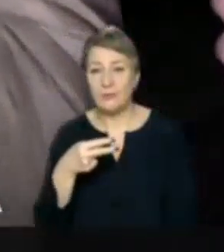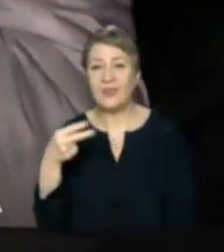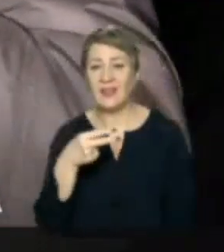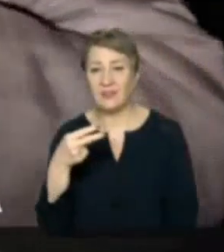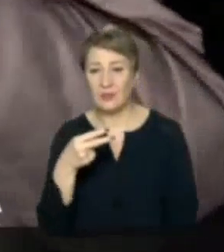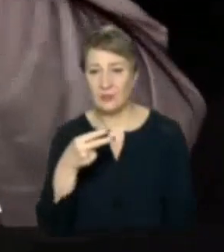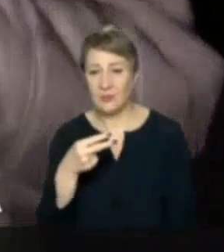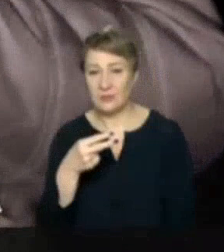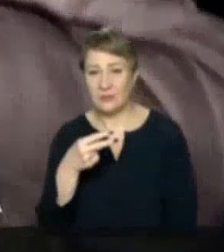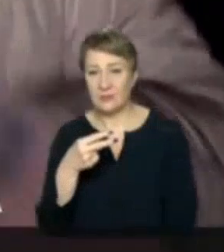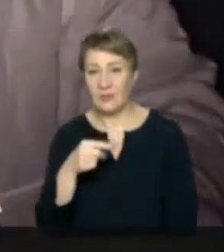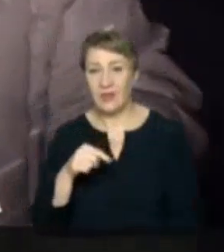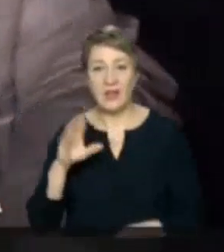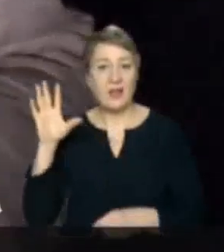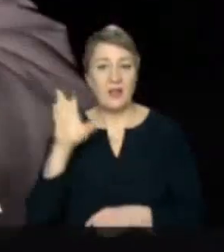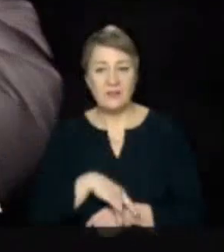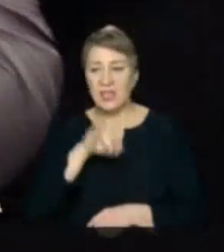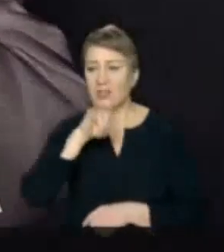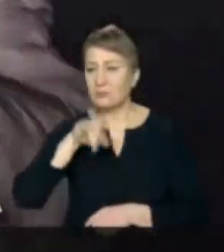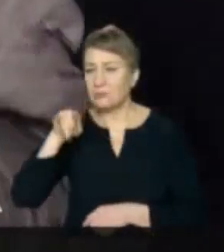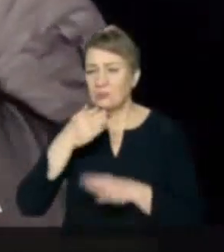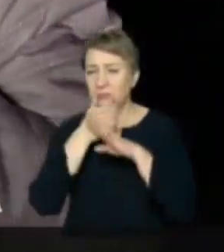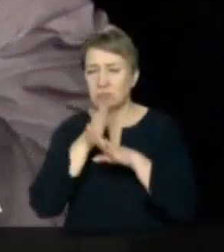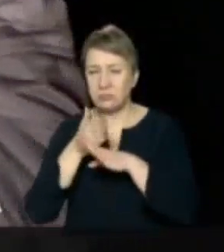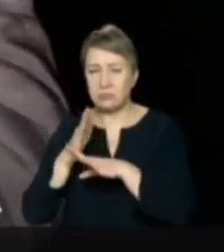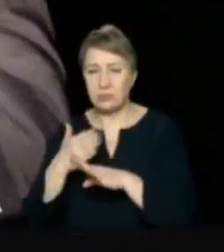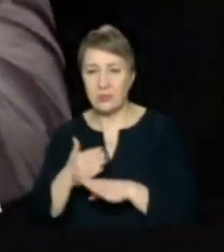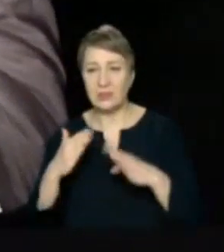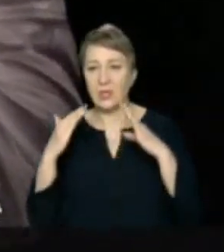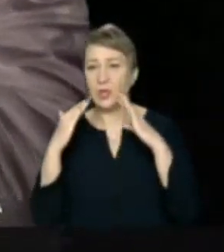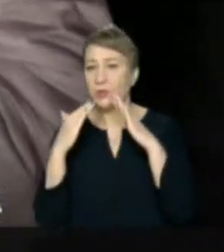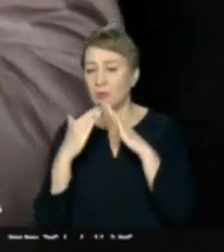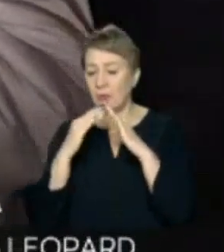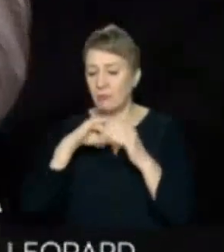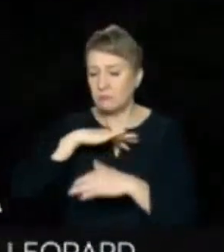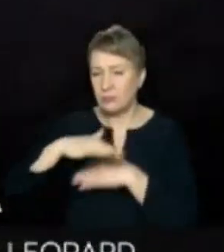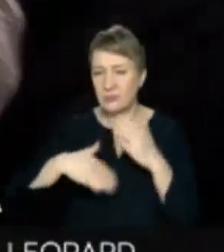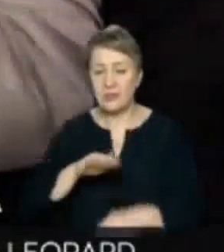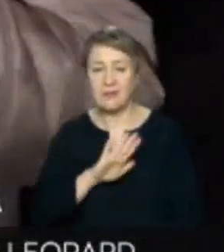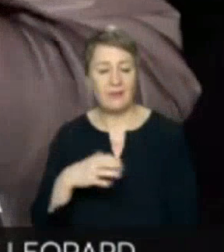прямо над вами вибухнуло? Здесь стекла побиті, в домі Бог знає чого, ну не важно.